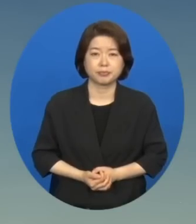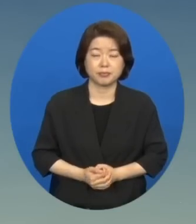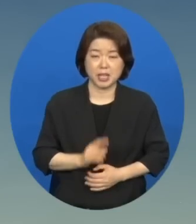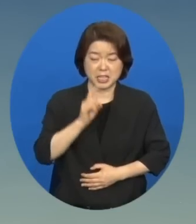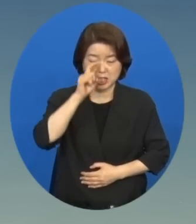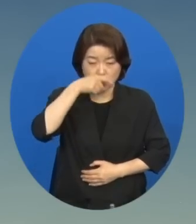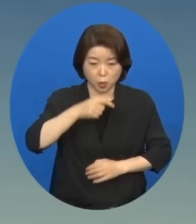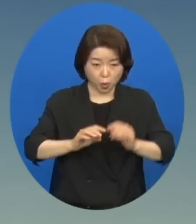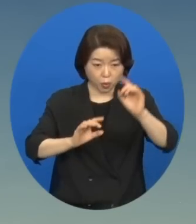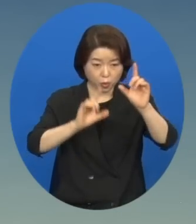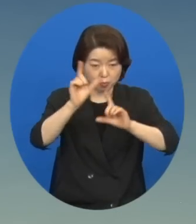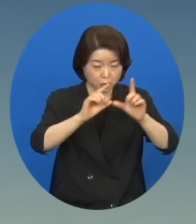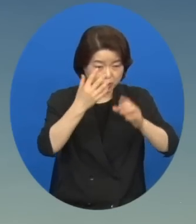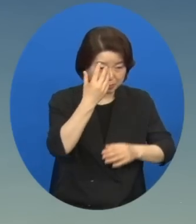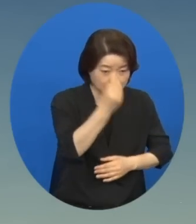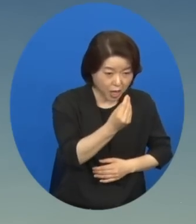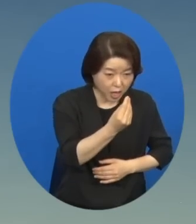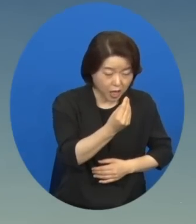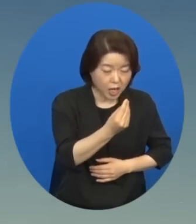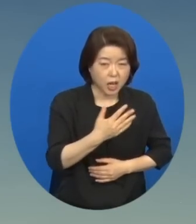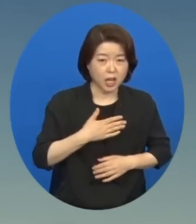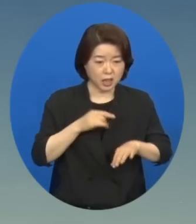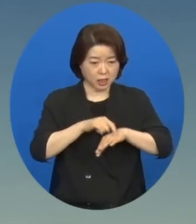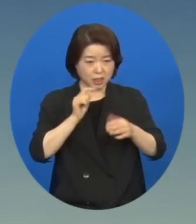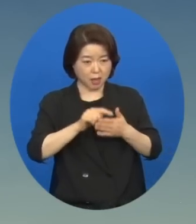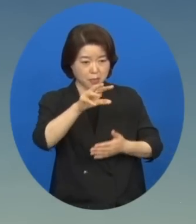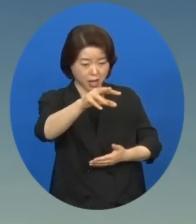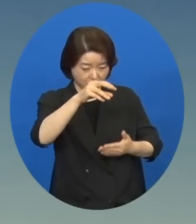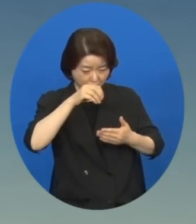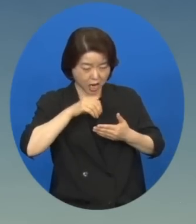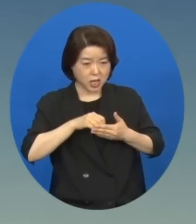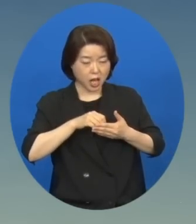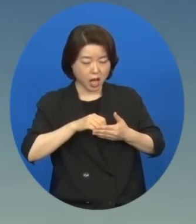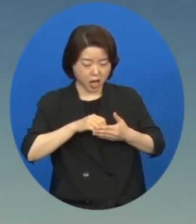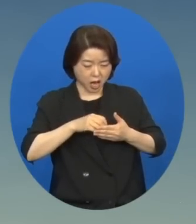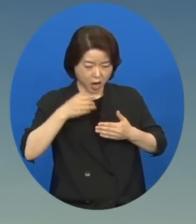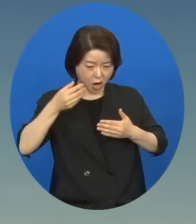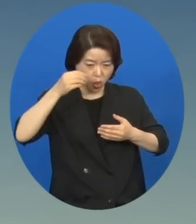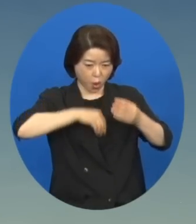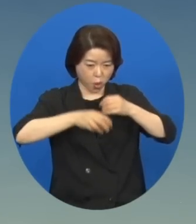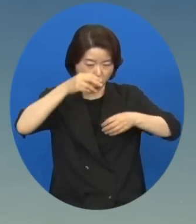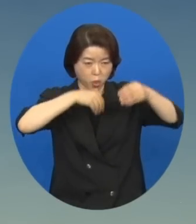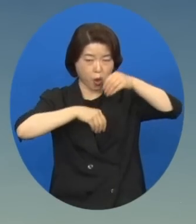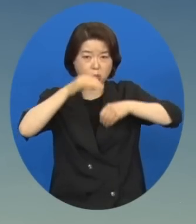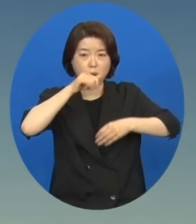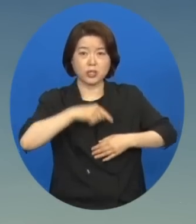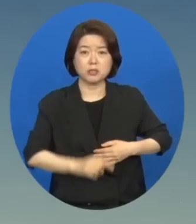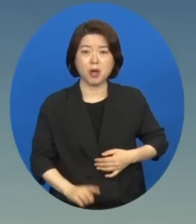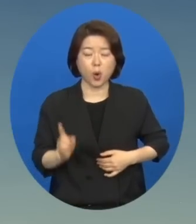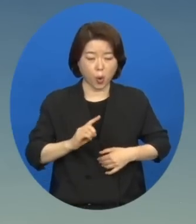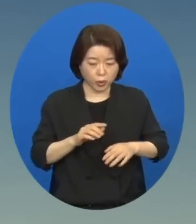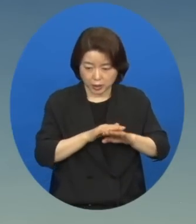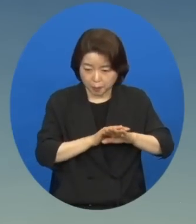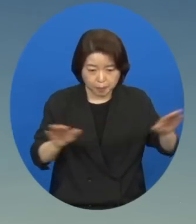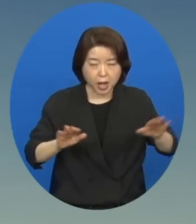더러운 모습을 보고 내 마음에 그렇게 더러운 것이 겹겹이 쌓여 있어도 이것을 어떻게 정리해야 될지를